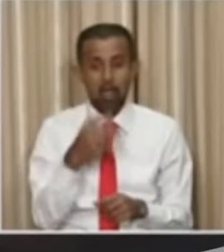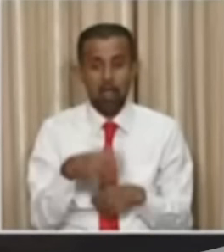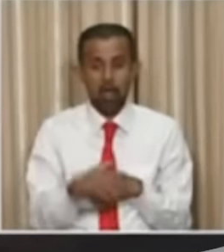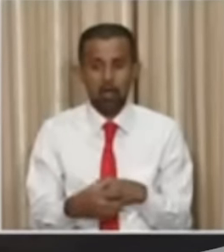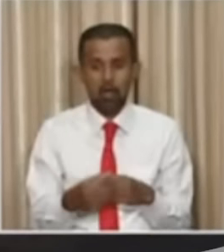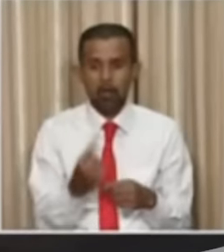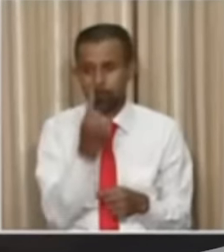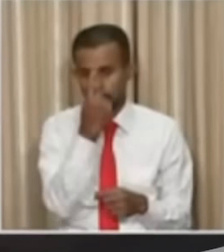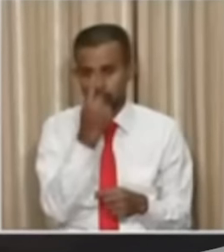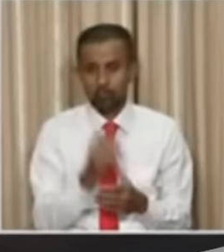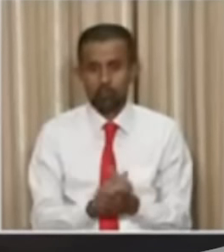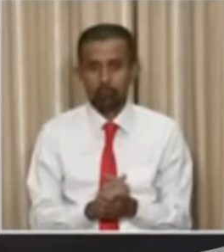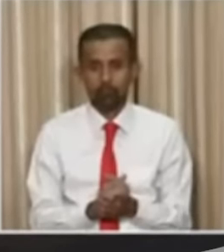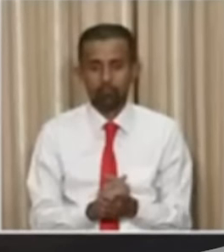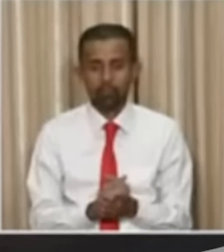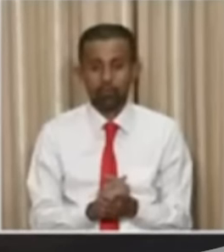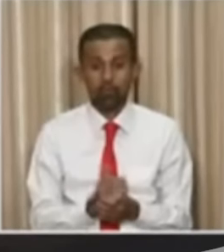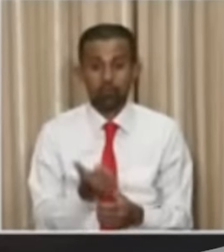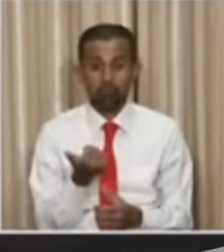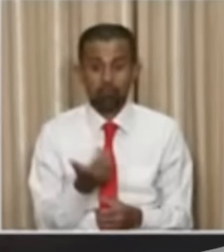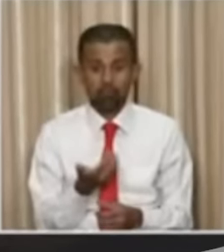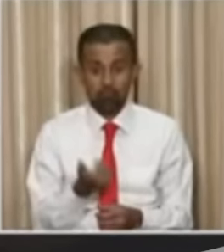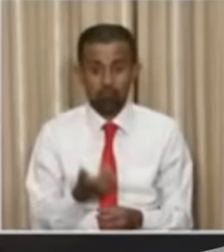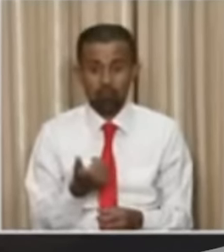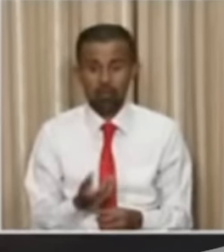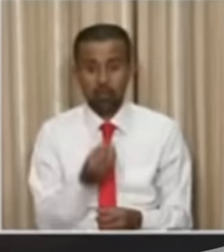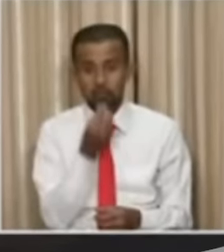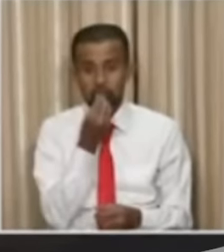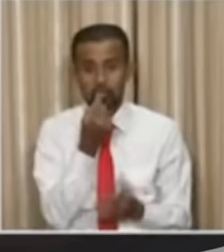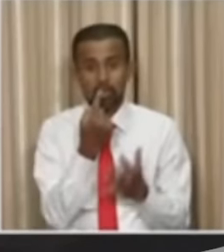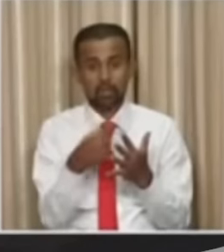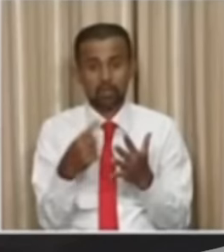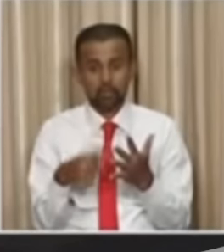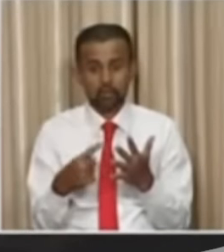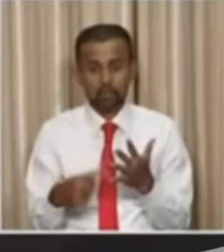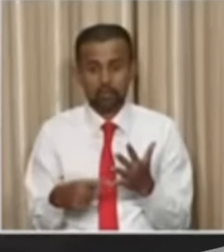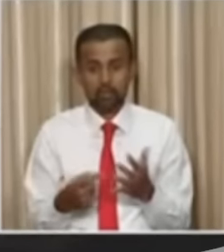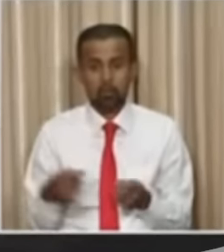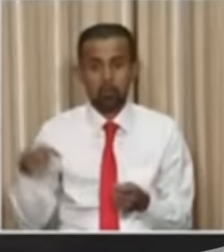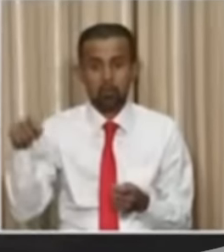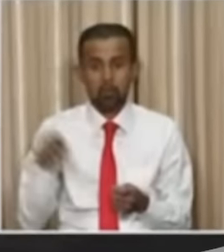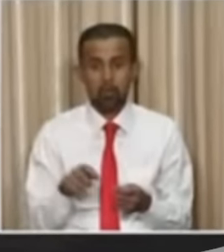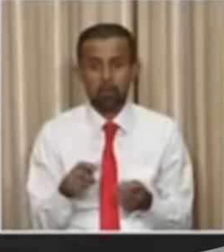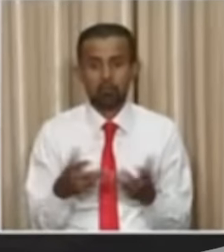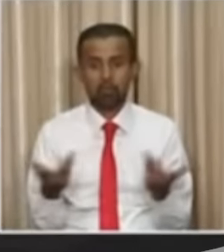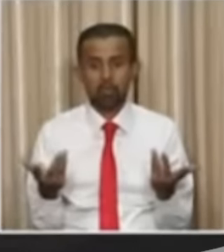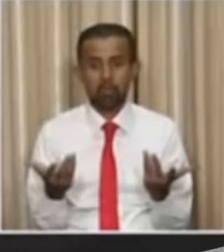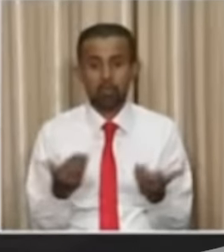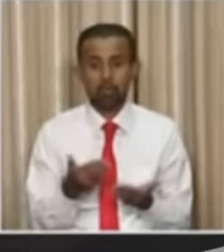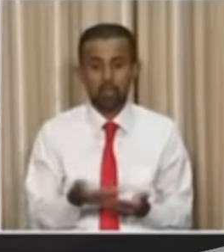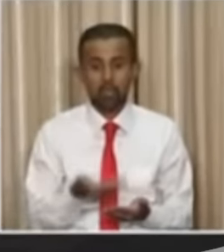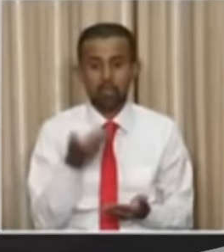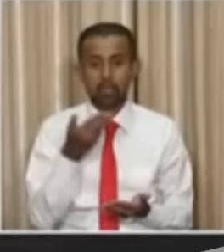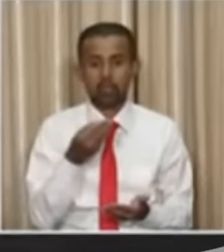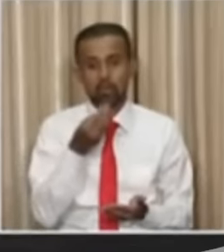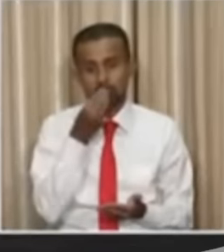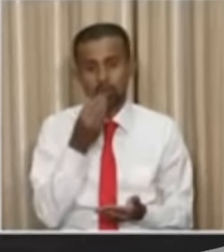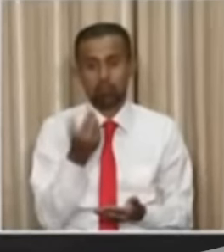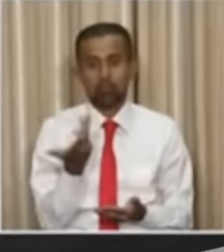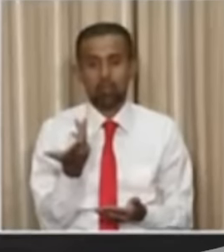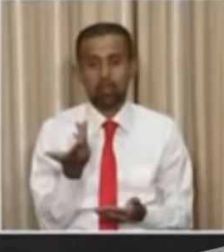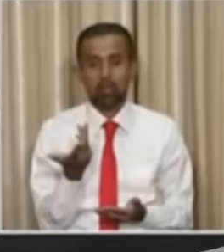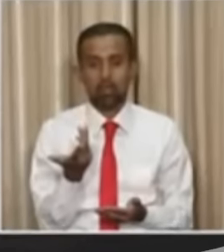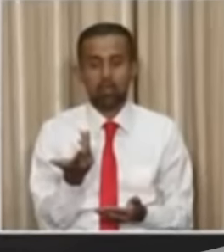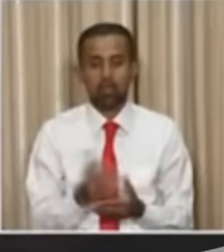පරිප්පු ඒ අත්‍යවශ්‍ය ආහාර ද්‍රව්‍ය ටික අද ගන්න විදිහක් නැති වෙලා තියෙනවා. කැඳ කොප්පයක් බොන්න බැරි තත්ත්වයට අපේ රටේ ජනතාව පත්